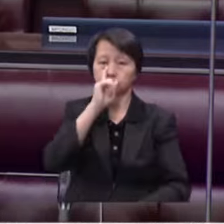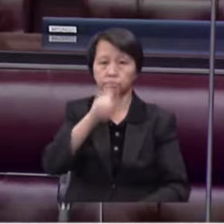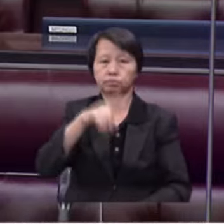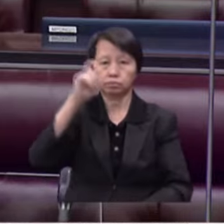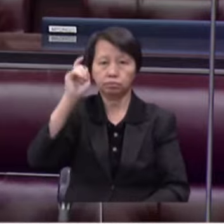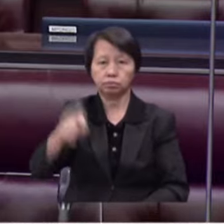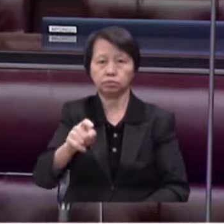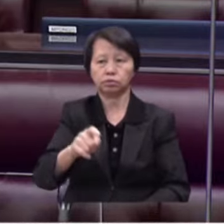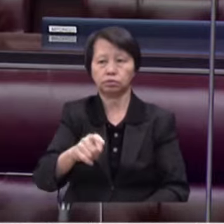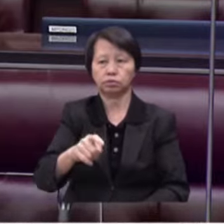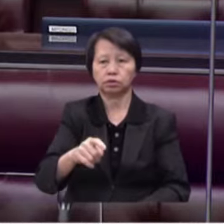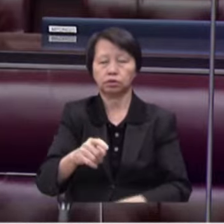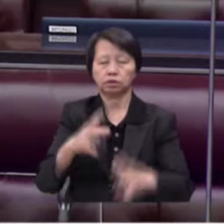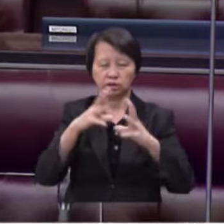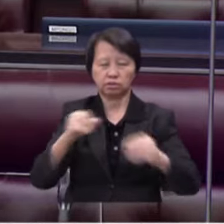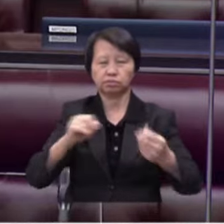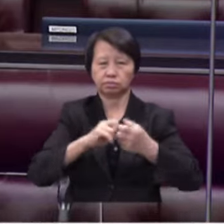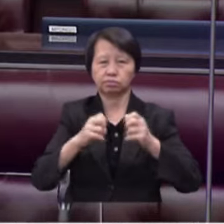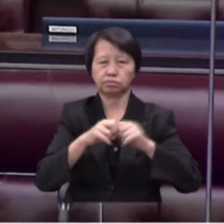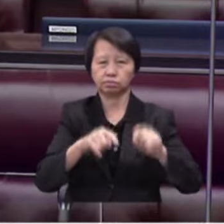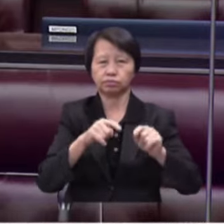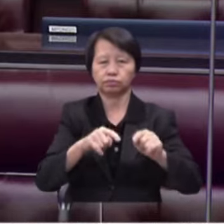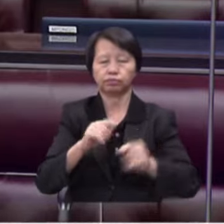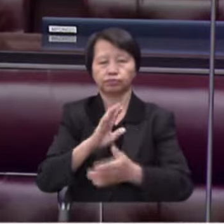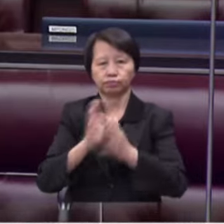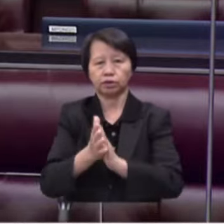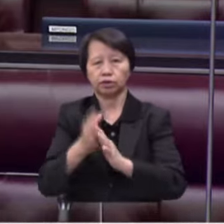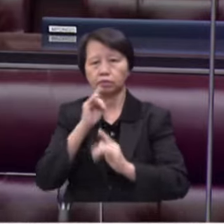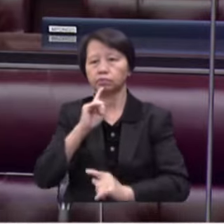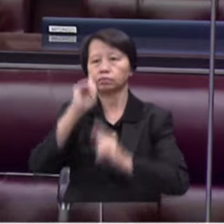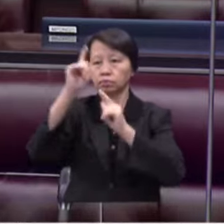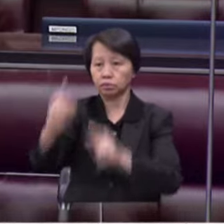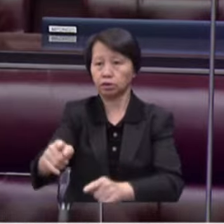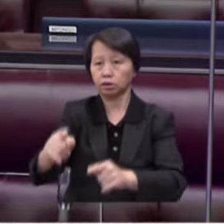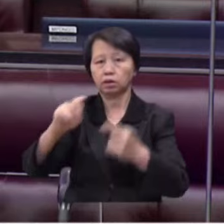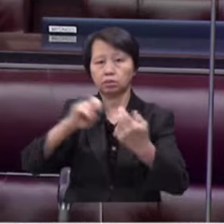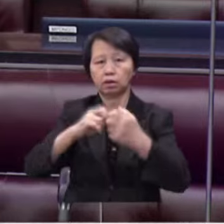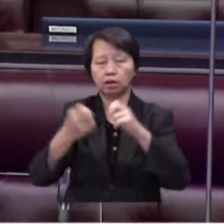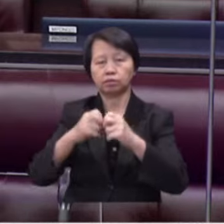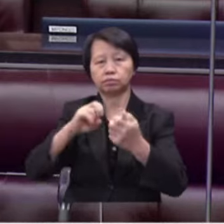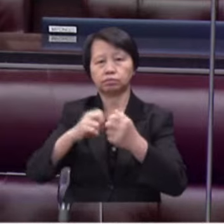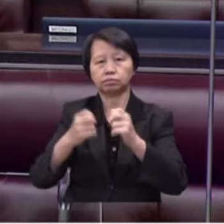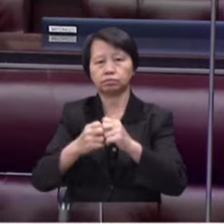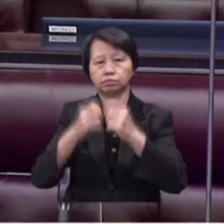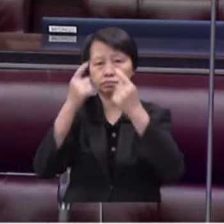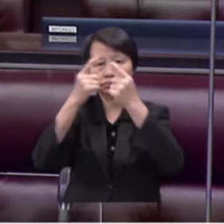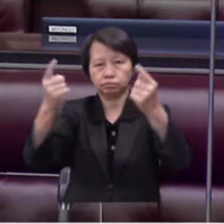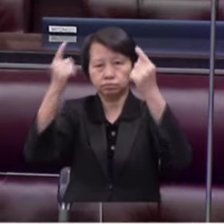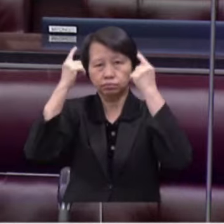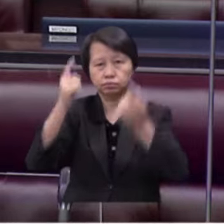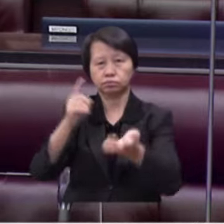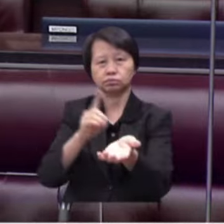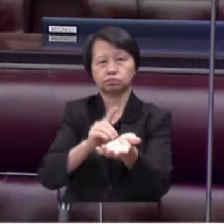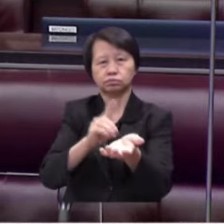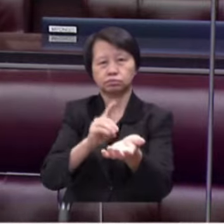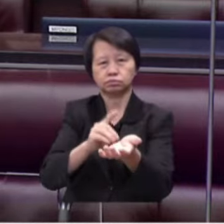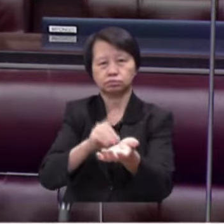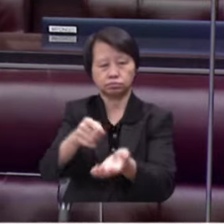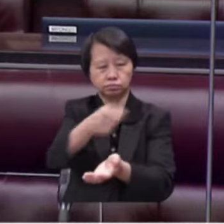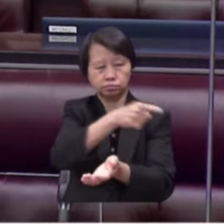perlu di tangani maka bagi menjawab isu-isu berkaitan kedua perubahan